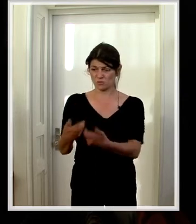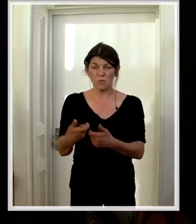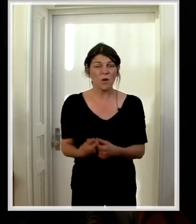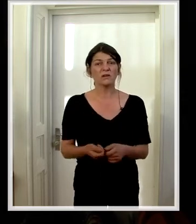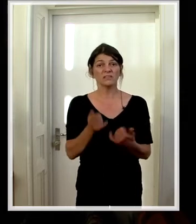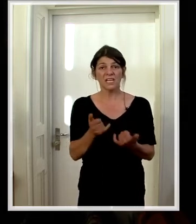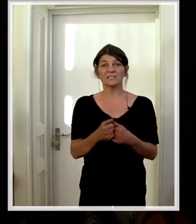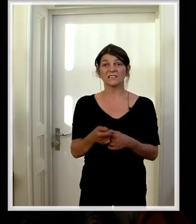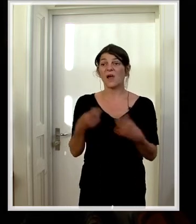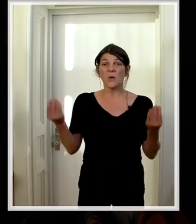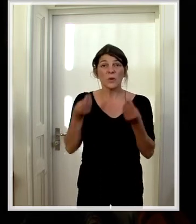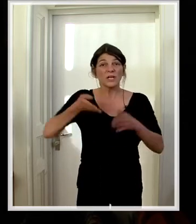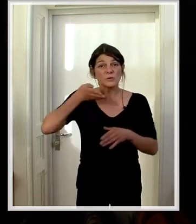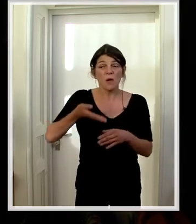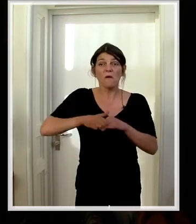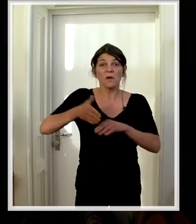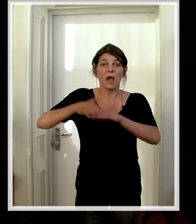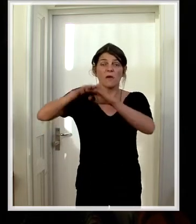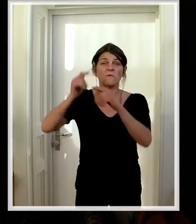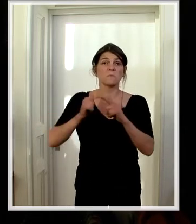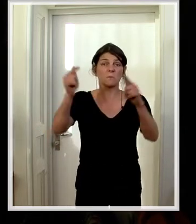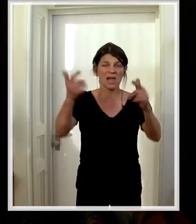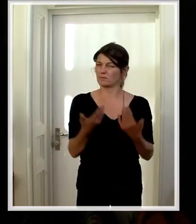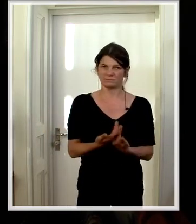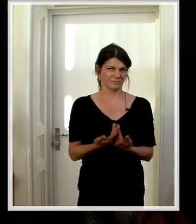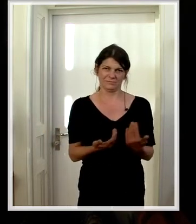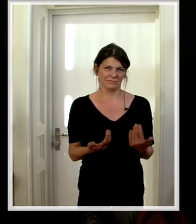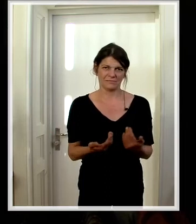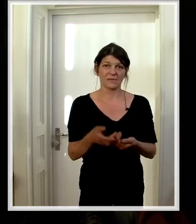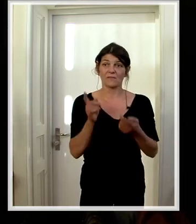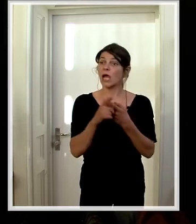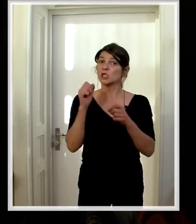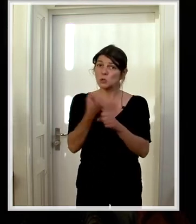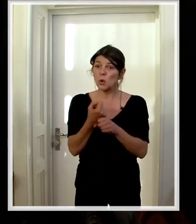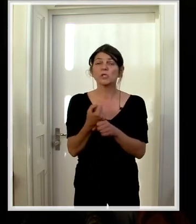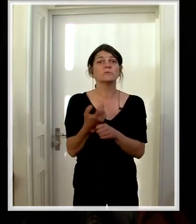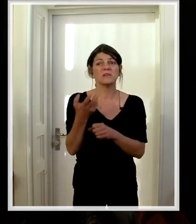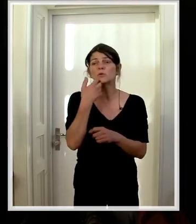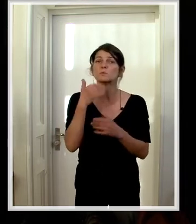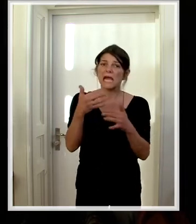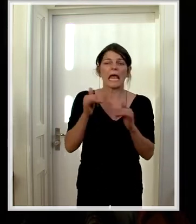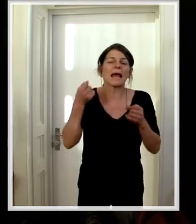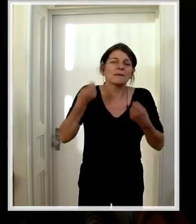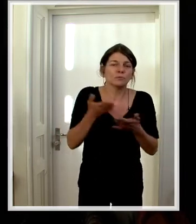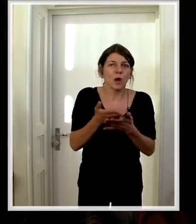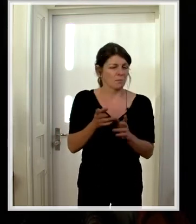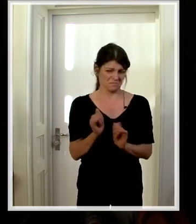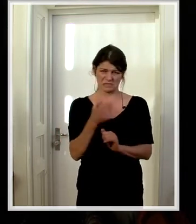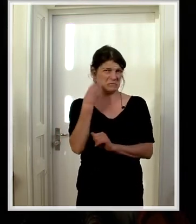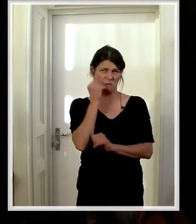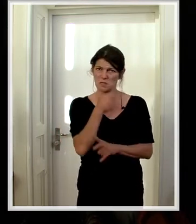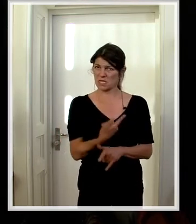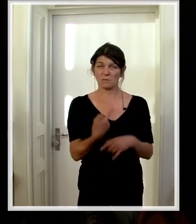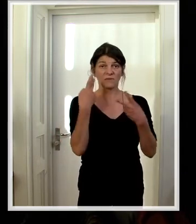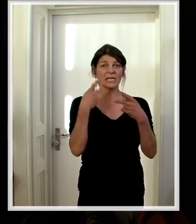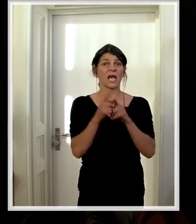Doppelspurausbau die Güterzüge mehr würden. Wenn so eine Nachfrage steigt, kann es natürlich sein. Und was mir ganz wichtig ist zu betonen, weil